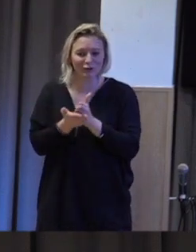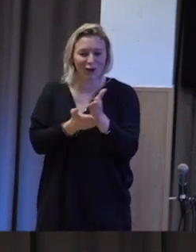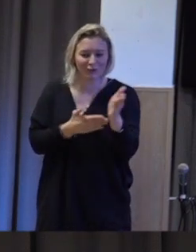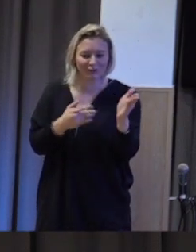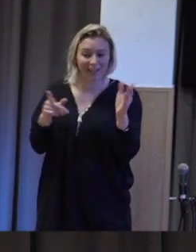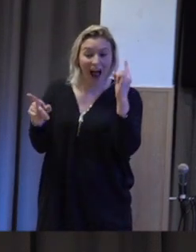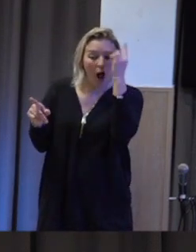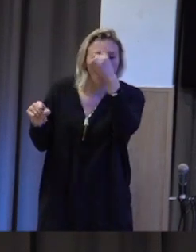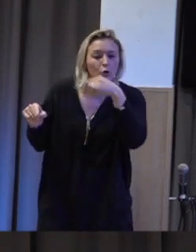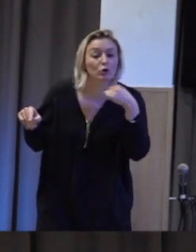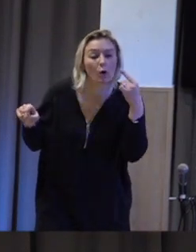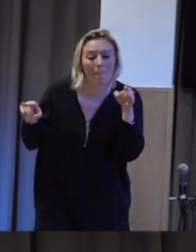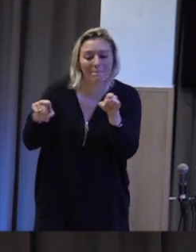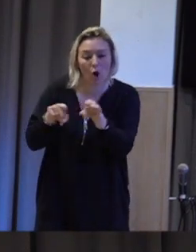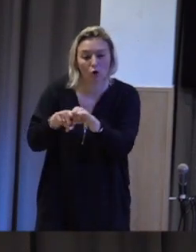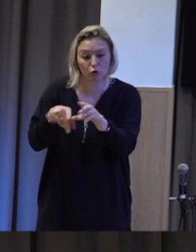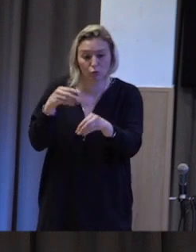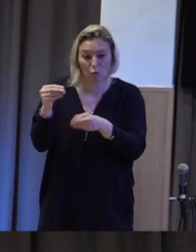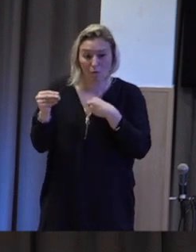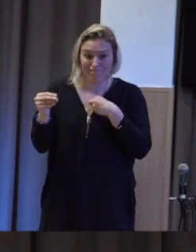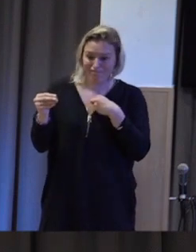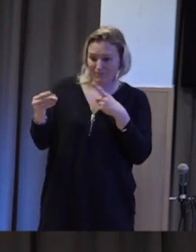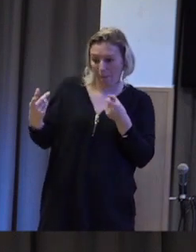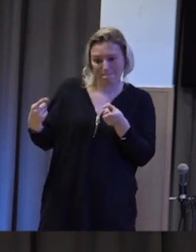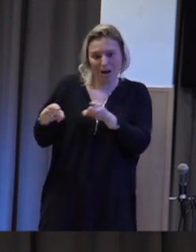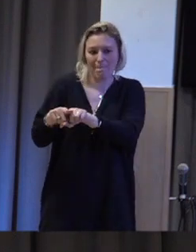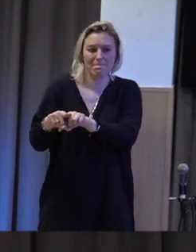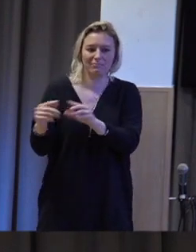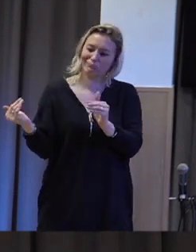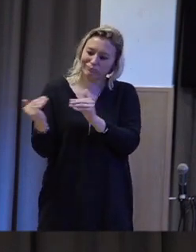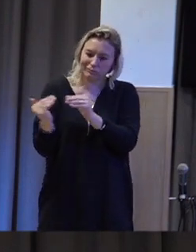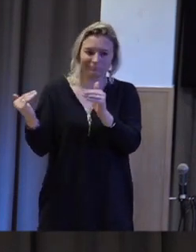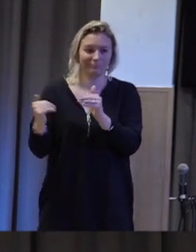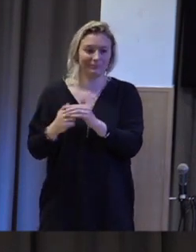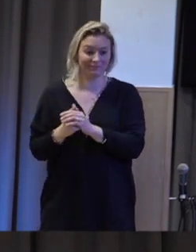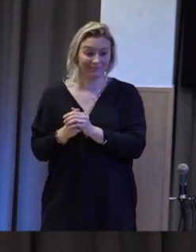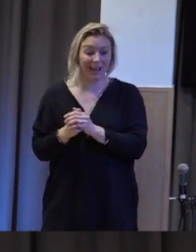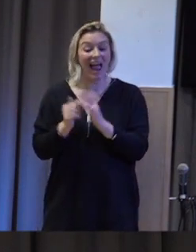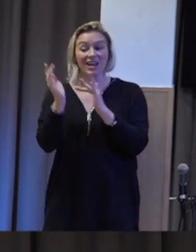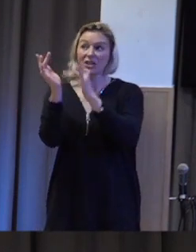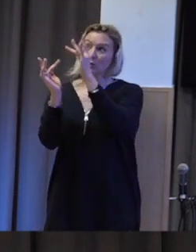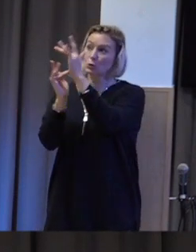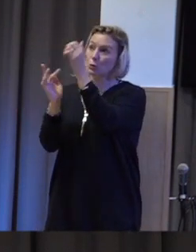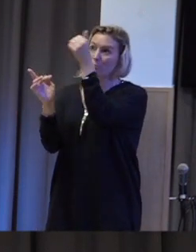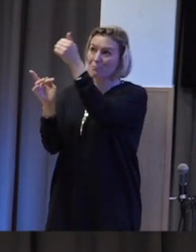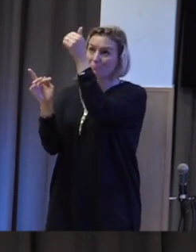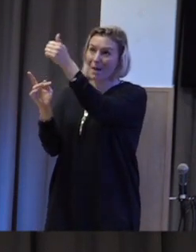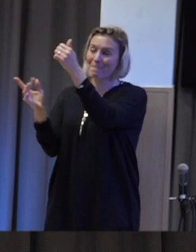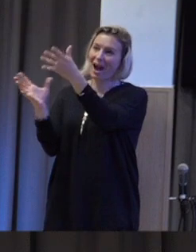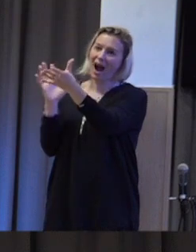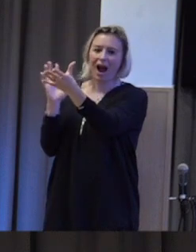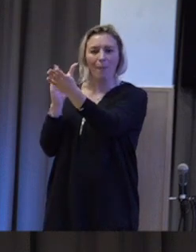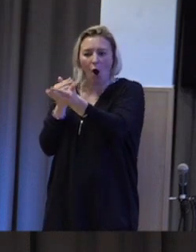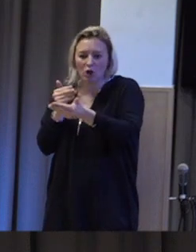ressemblance avec ou être similaire. Christ s'étant approché de nous, il a vu